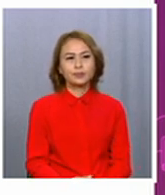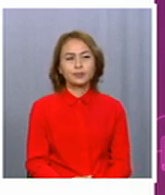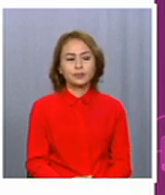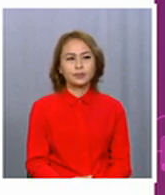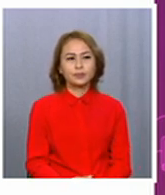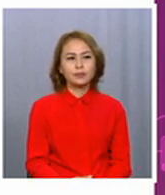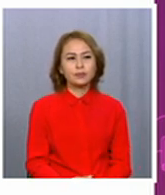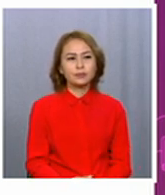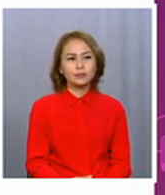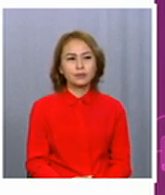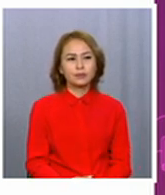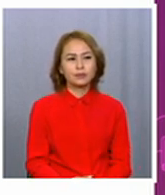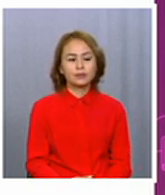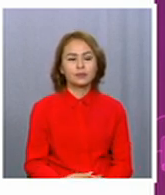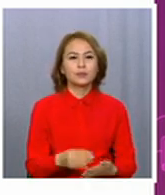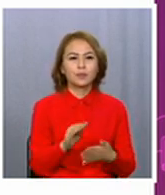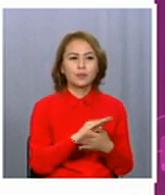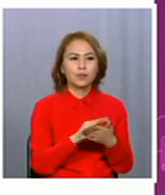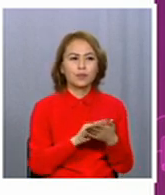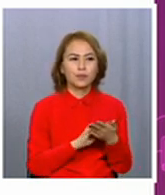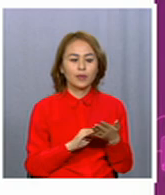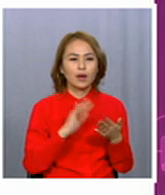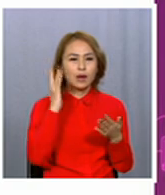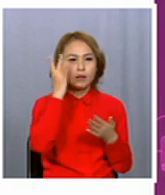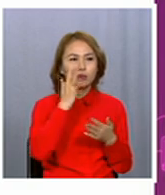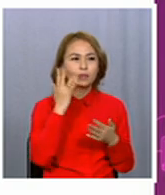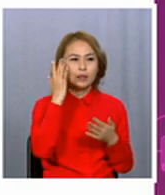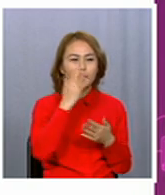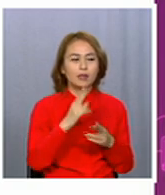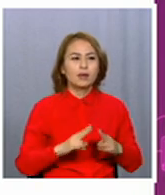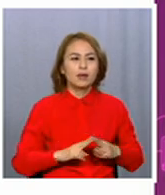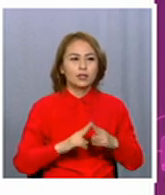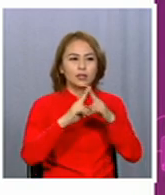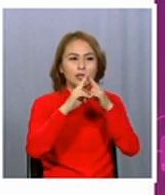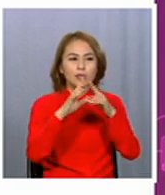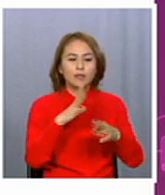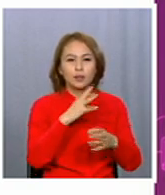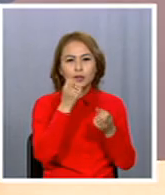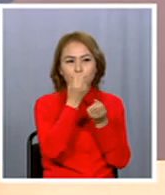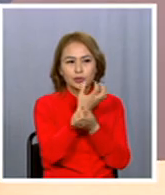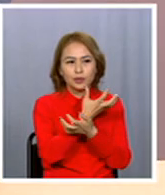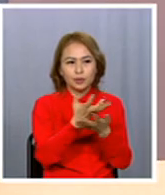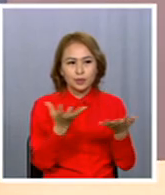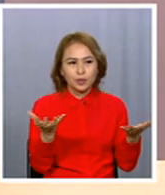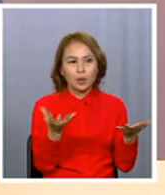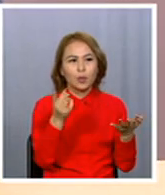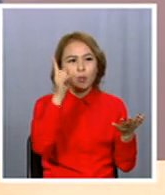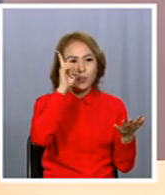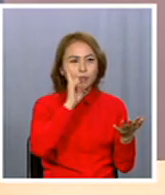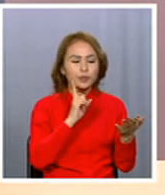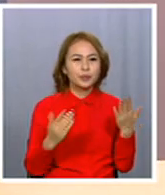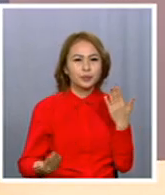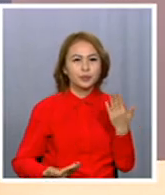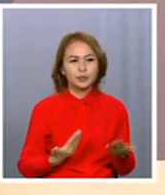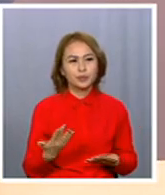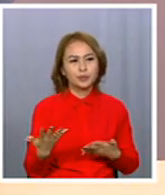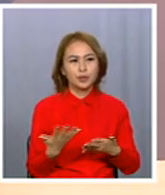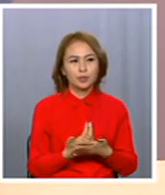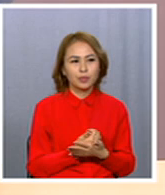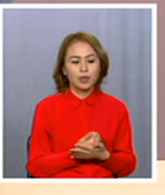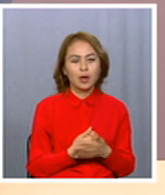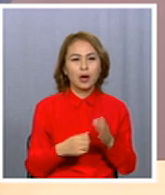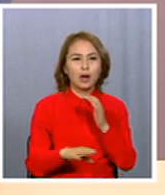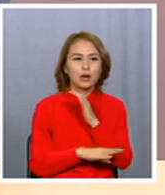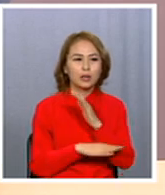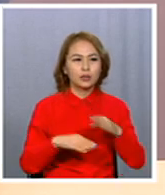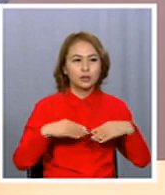Я, балалар, өлеңдегі кейіпкердің арманы ғарыш әлемін гүлдендіру, қолайлы тіршілік табу, ағаш